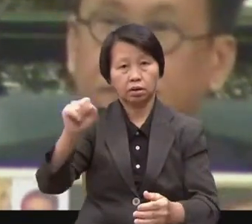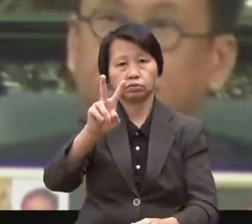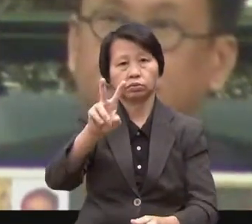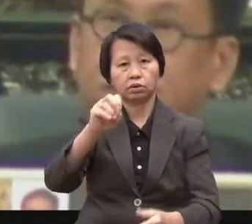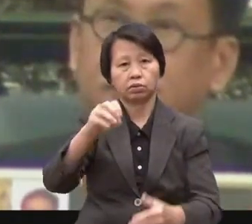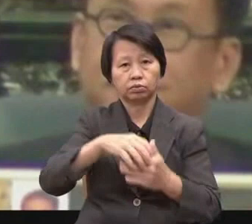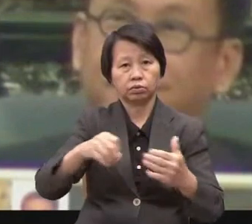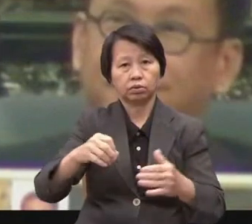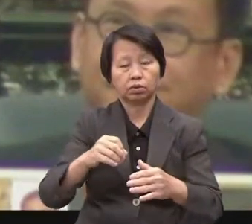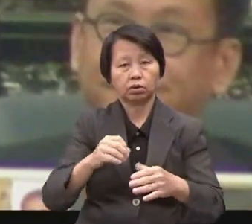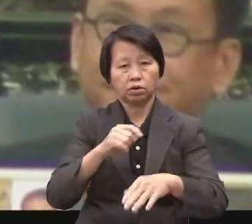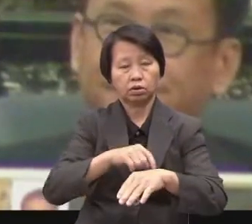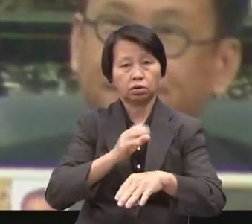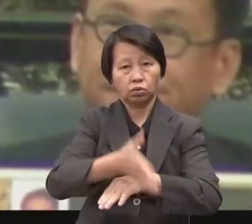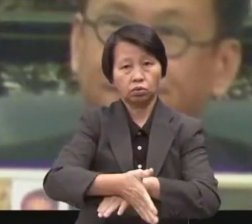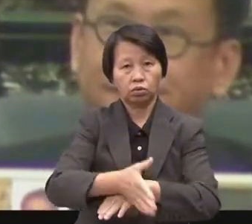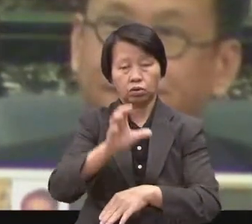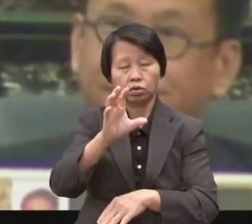Ringgit Singapore